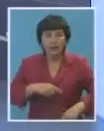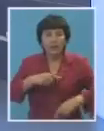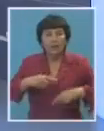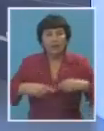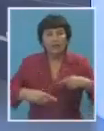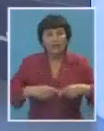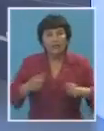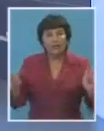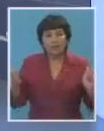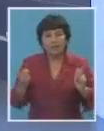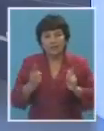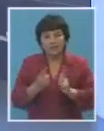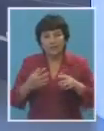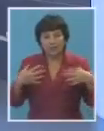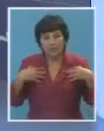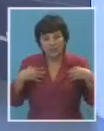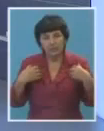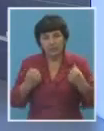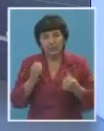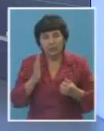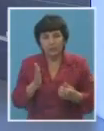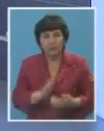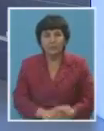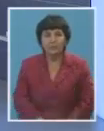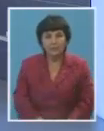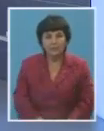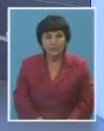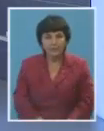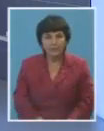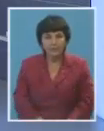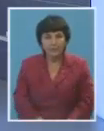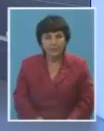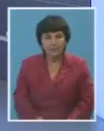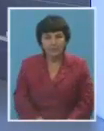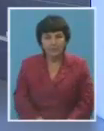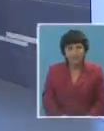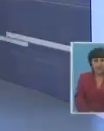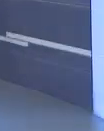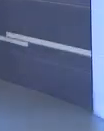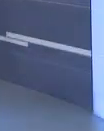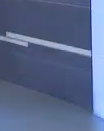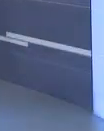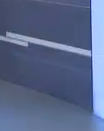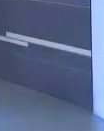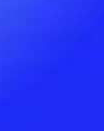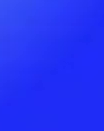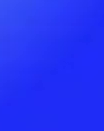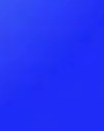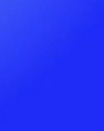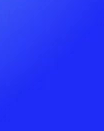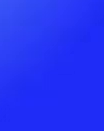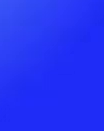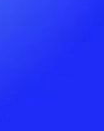легі осылай түйінделді, алда ауа райы мәліметі. Дүйсенбіге дейін дін аман болайық, өңіріміздің бас арнасымен бірге болыңыздар.